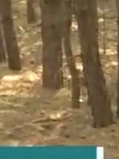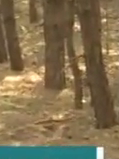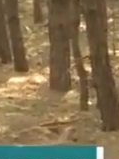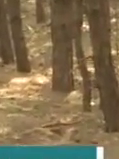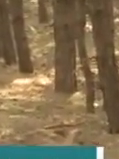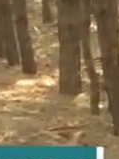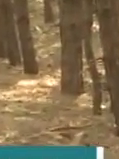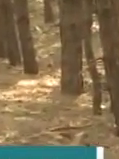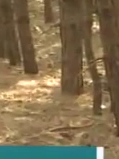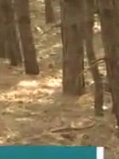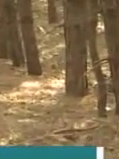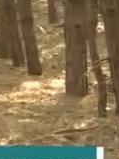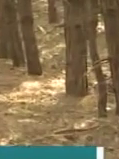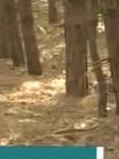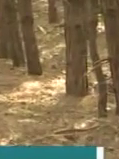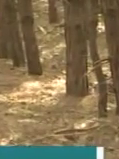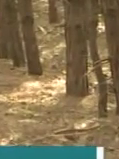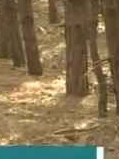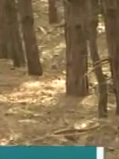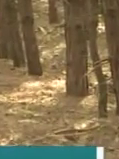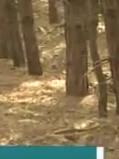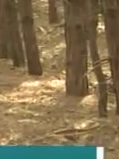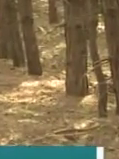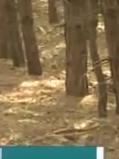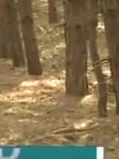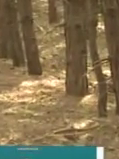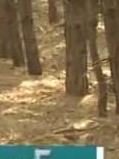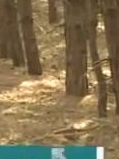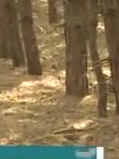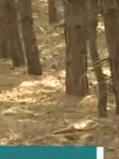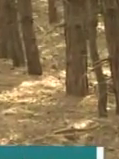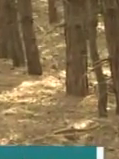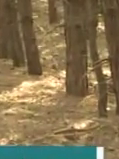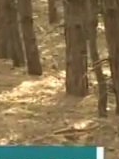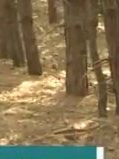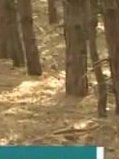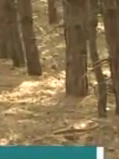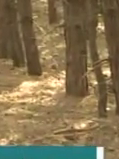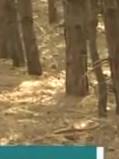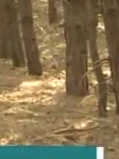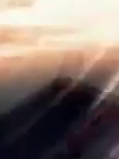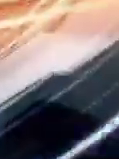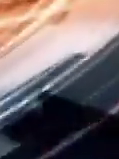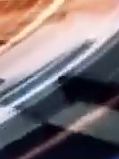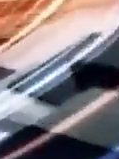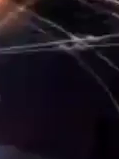осы құндылықтардың мән-мағынасын ұғындырмақ. Жастар жылы талапты жастардың төл туындылары арта